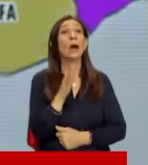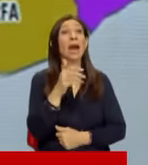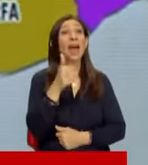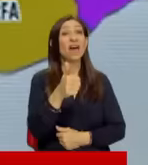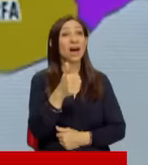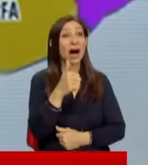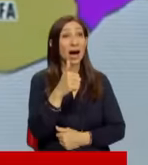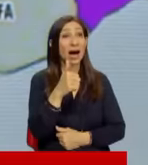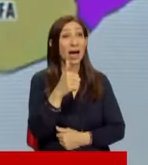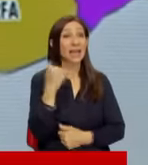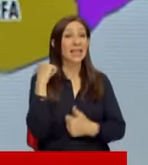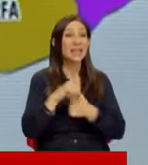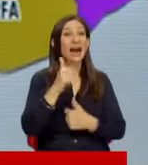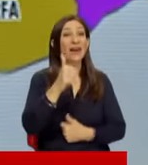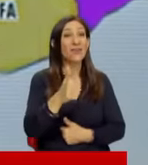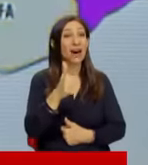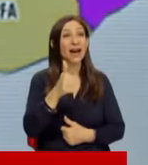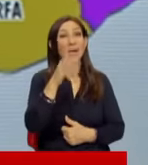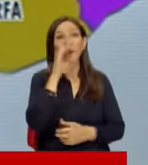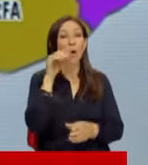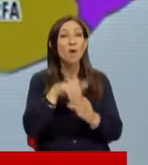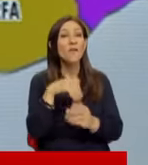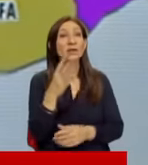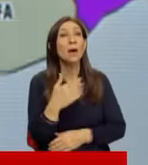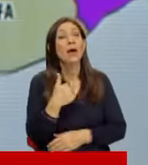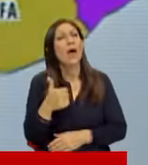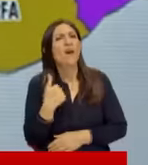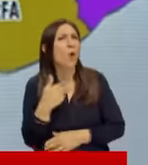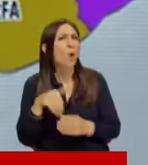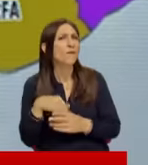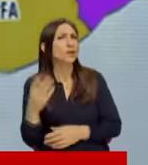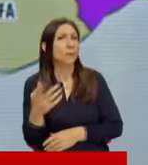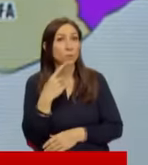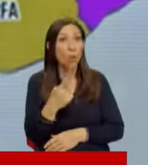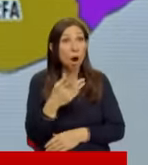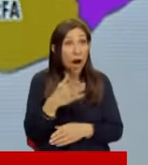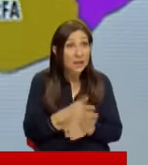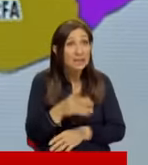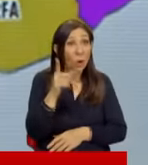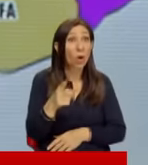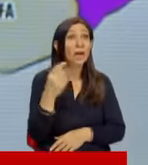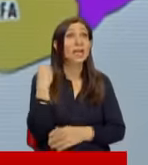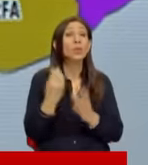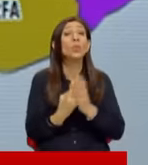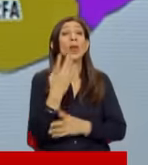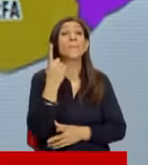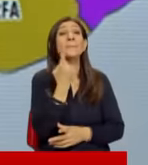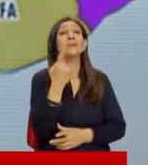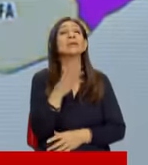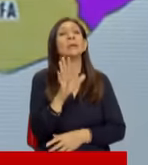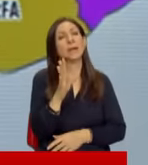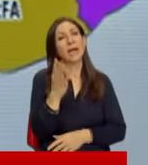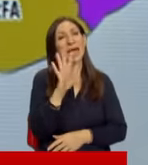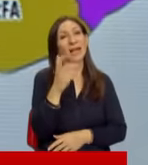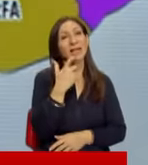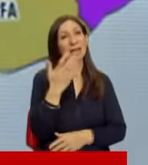Refah Partisi seçmen, yeniden Refah Partisi seçmenleri kime oy vereceksiniz diye sorunca Refah'a oy vereceğiz diyorlar. Aslında o yeni kurulan bir parti olmadığını, aslında